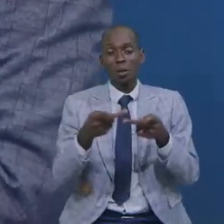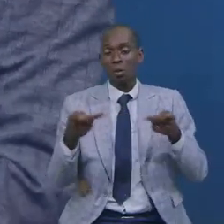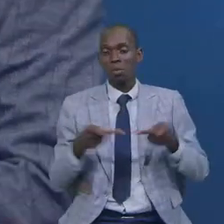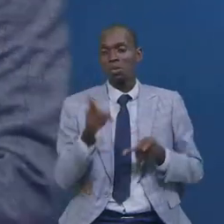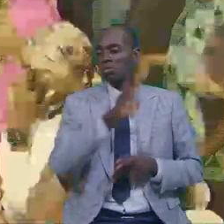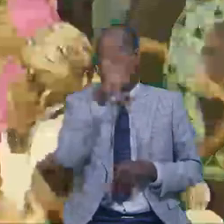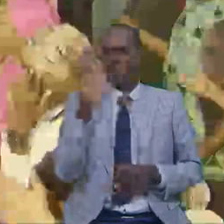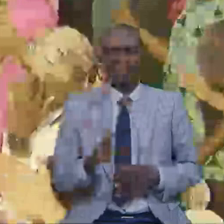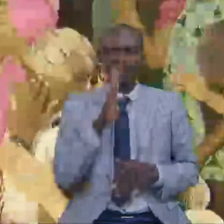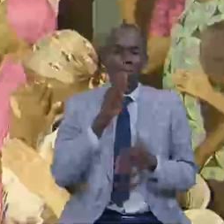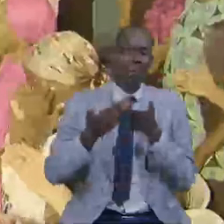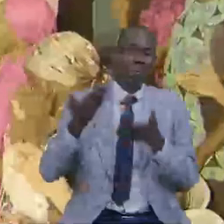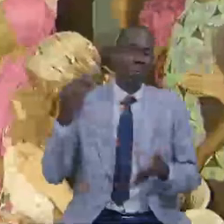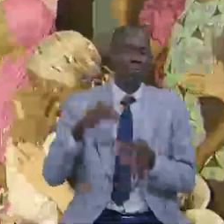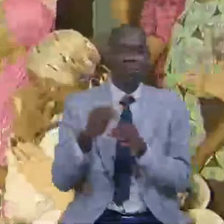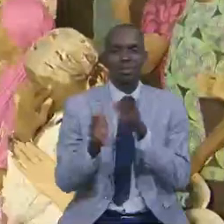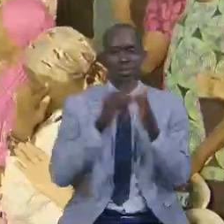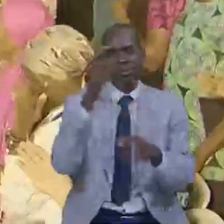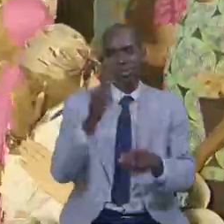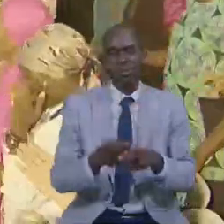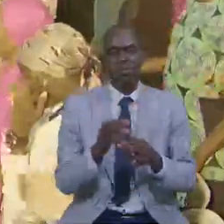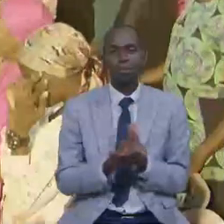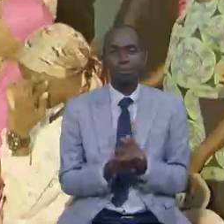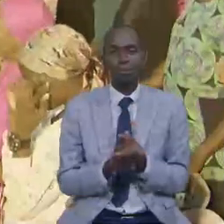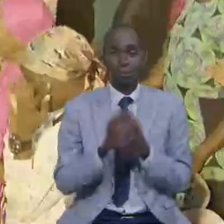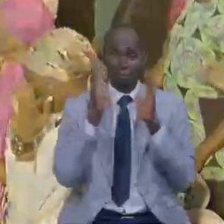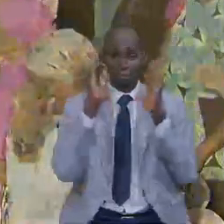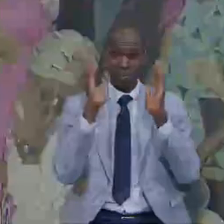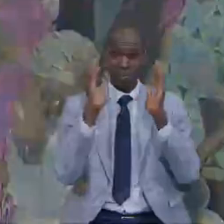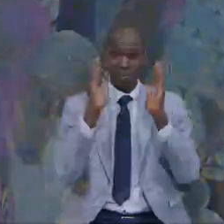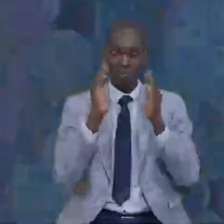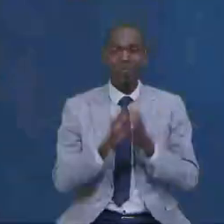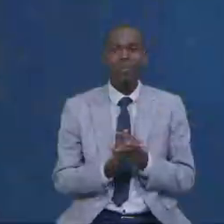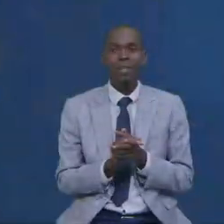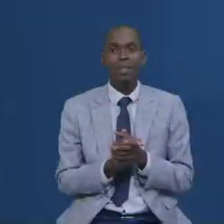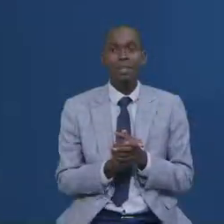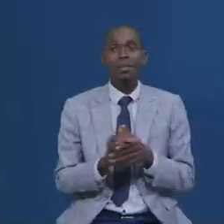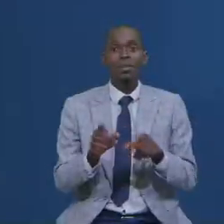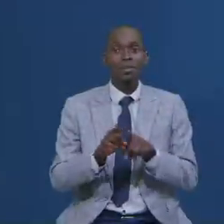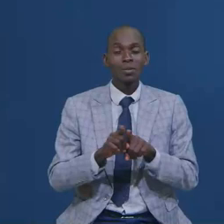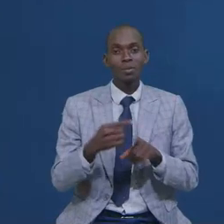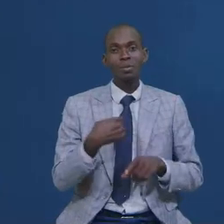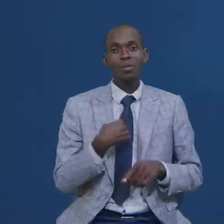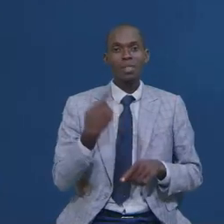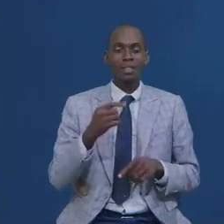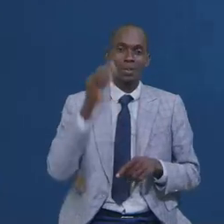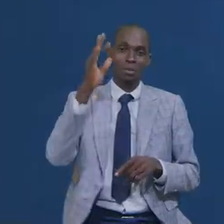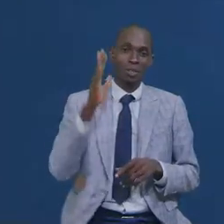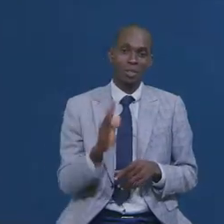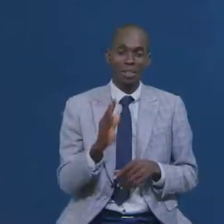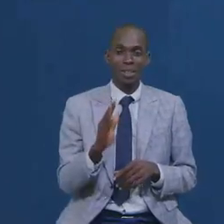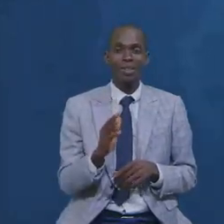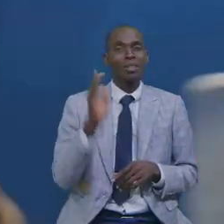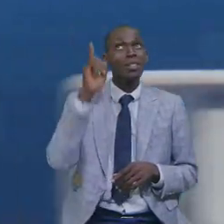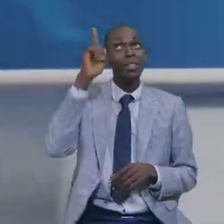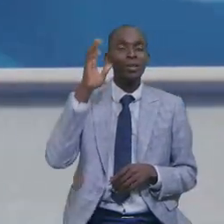qui t'amènera à connaître les lieux que tu n'as jamais visité écoutez-moi maintenant même moi-même le prédicateur